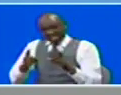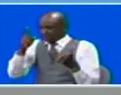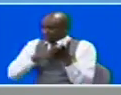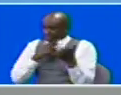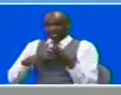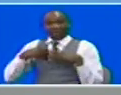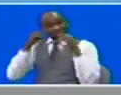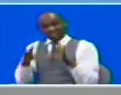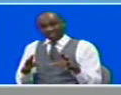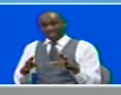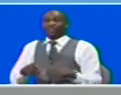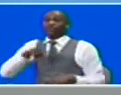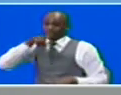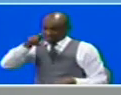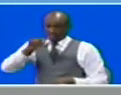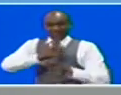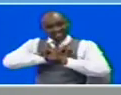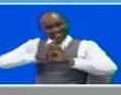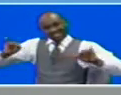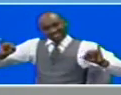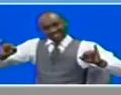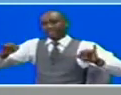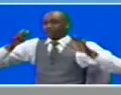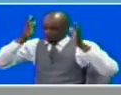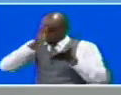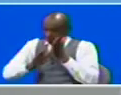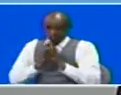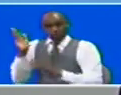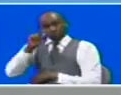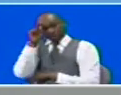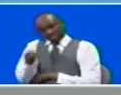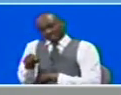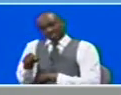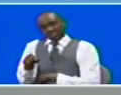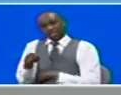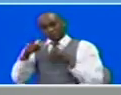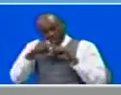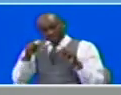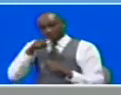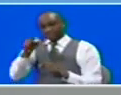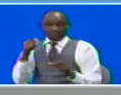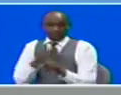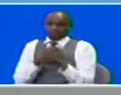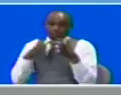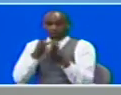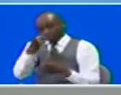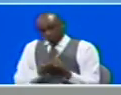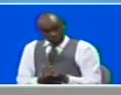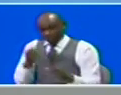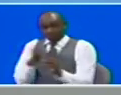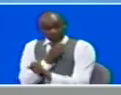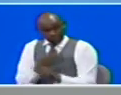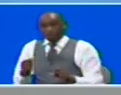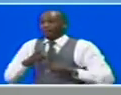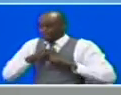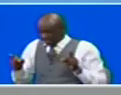hatia, wewe mtu hawezi tumia jambo hilo kukuzuia kuwania kiti chochote nchini.